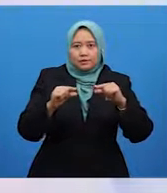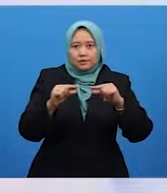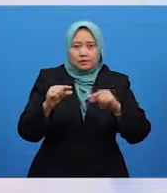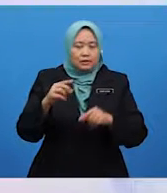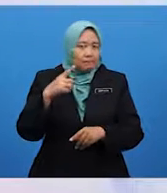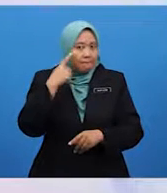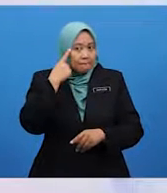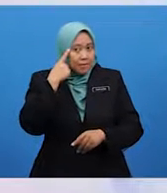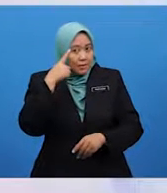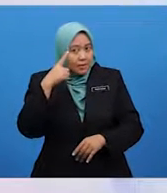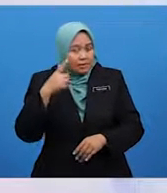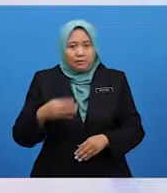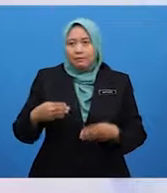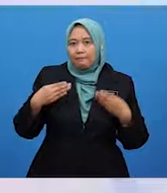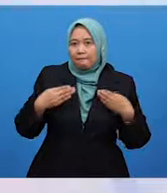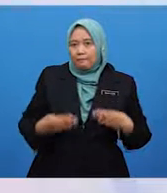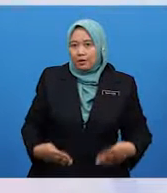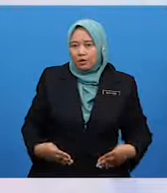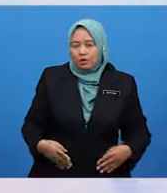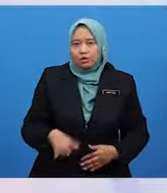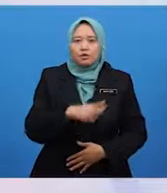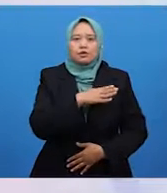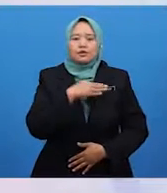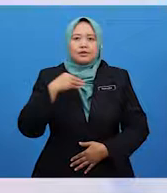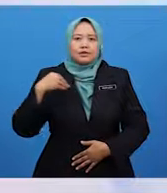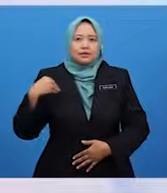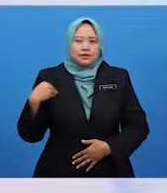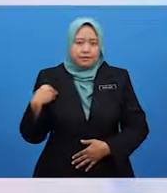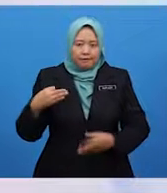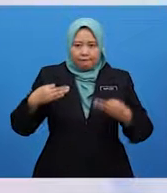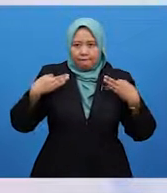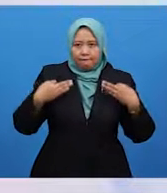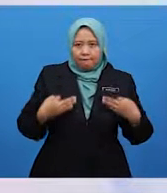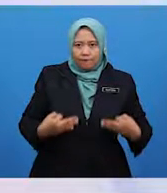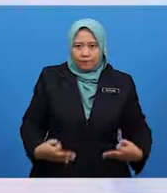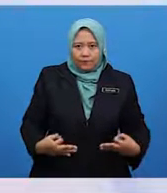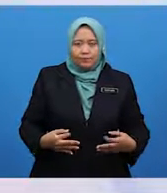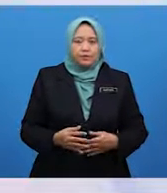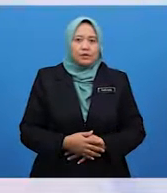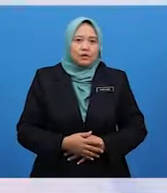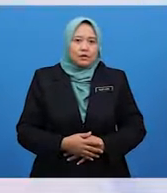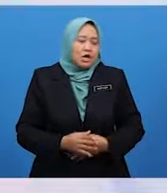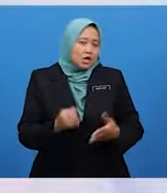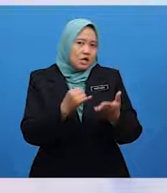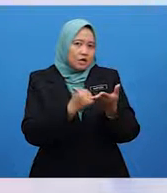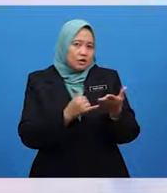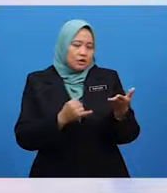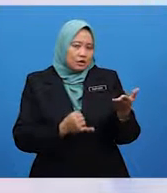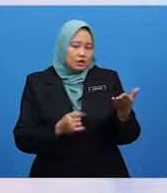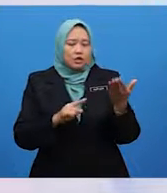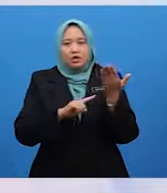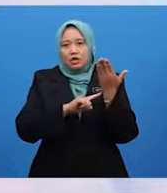badan, psikomotor, figura dan lakaran awal sebelum proses menjadikan sebuah